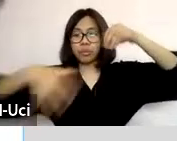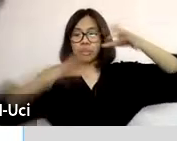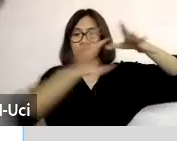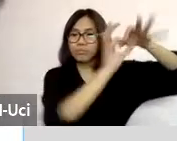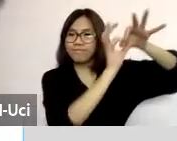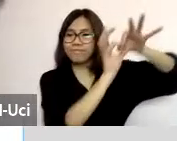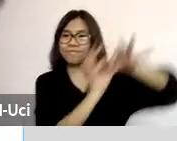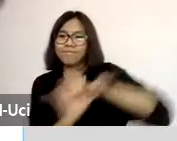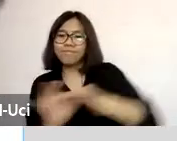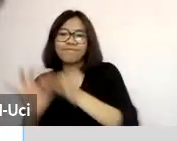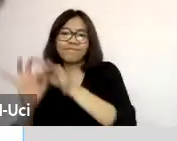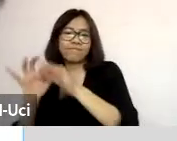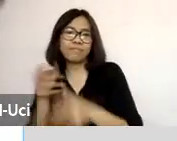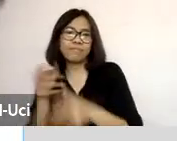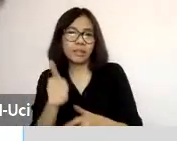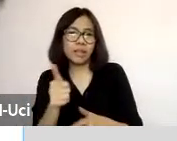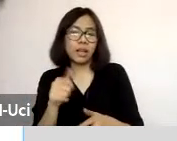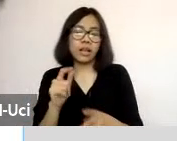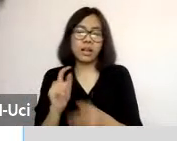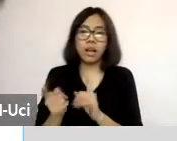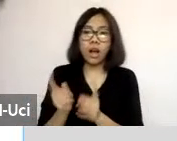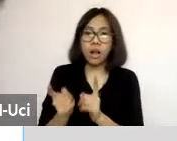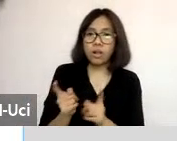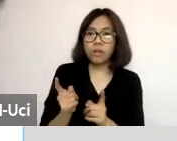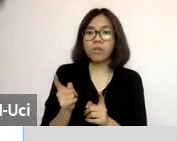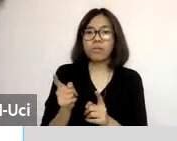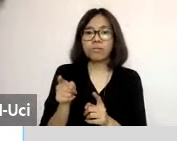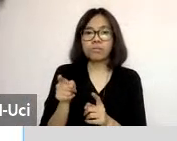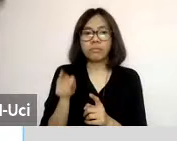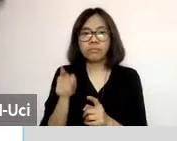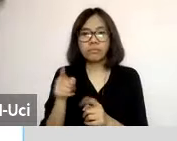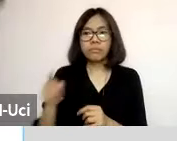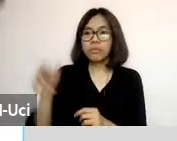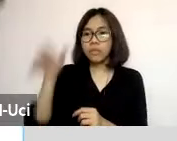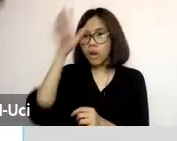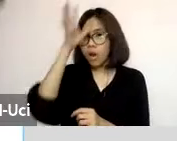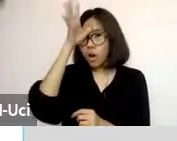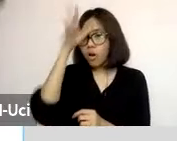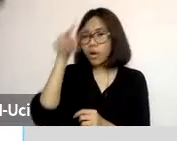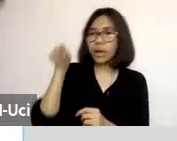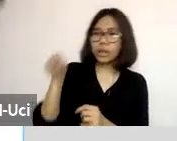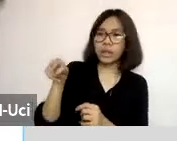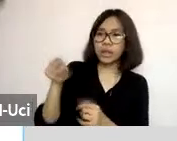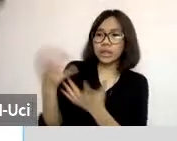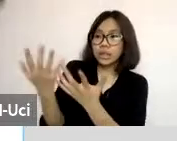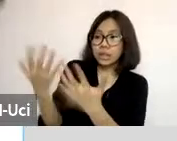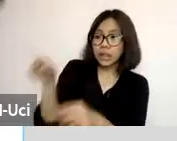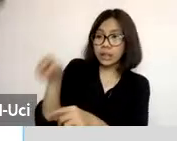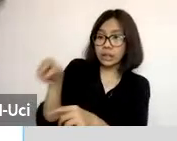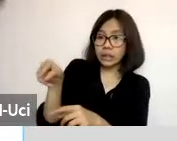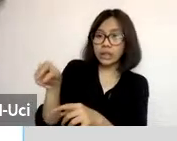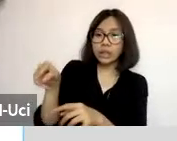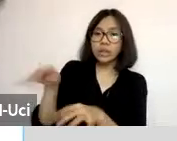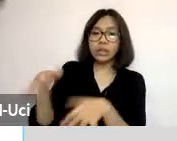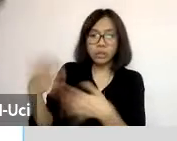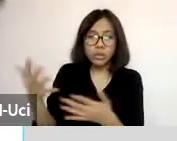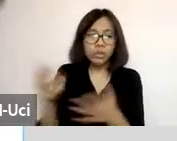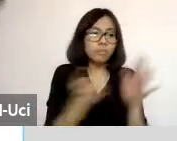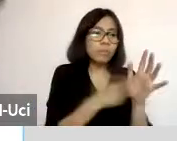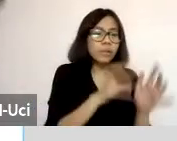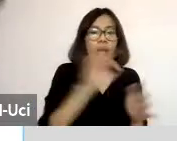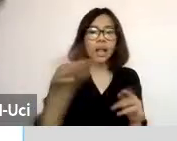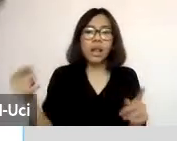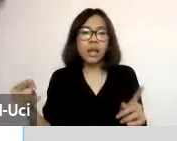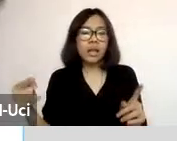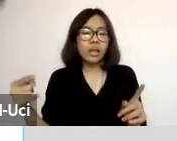untuk Hai jangan sampai nanti ketika misalnya yang seorang ini sudah selesai disini lebih Master menyatakan tempat